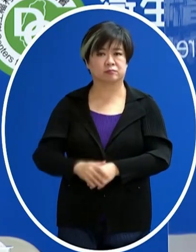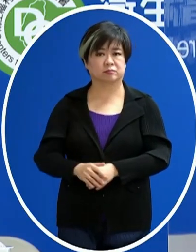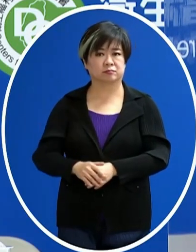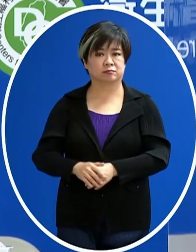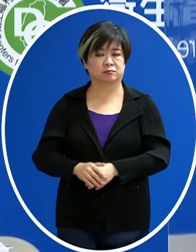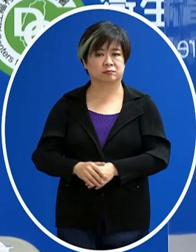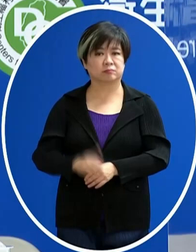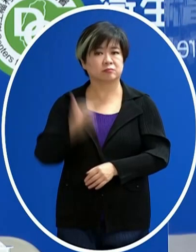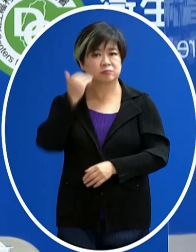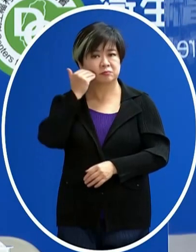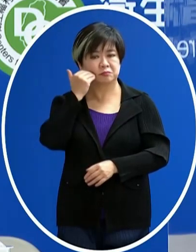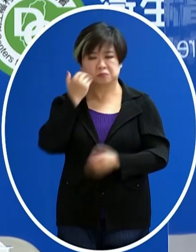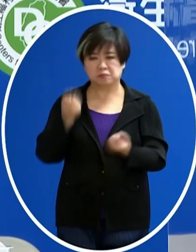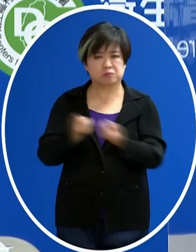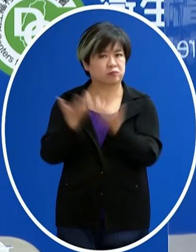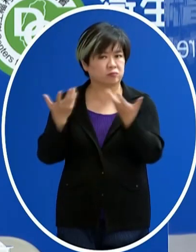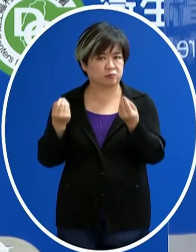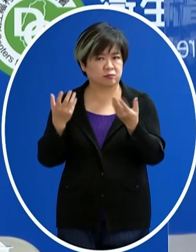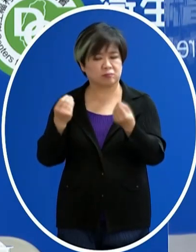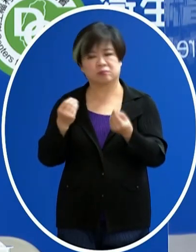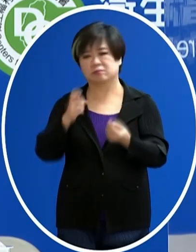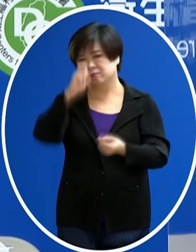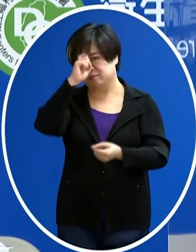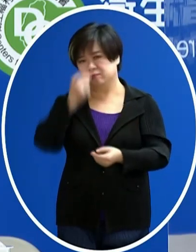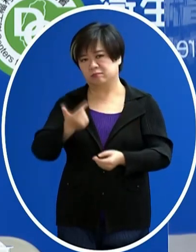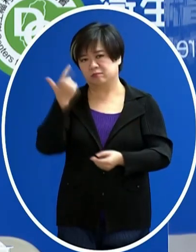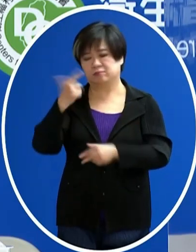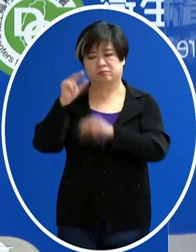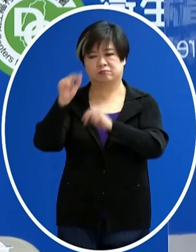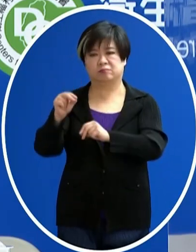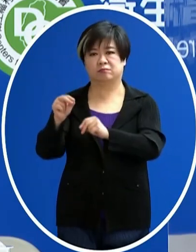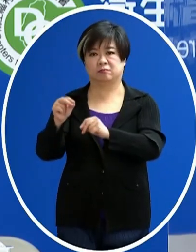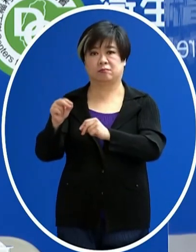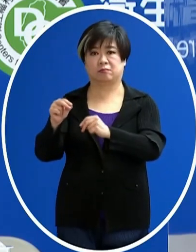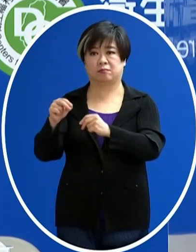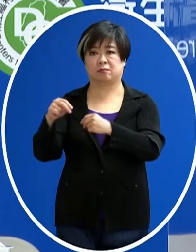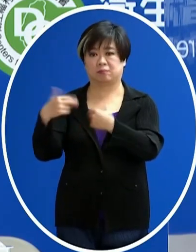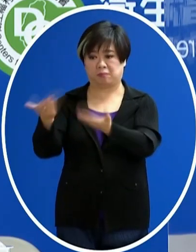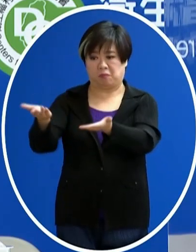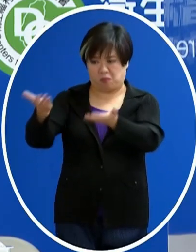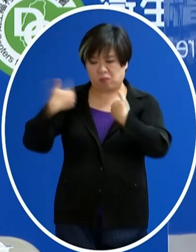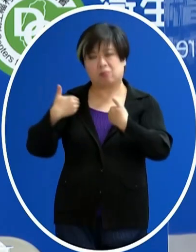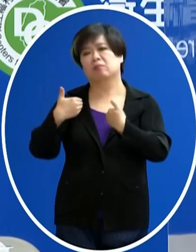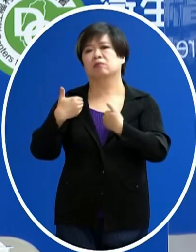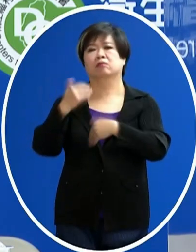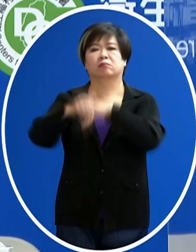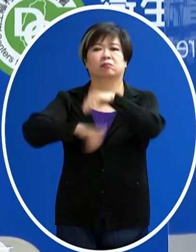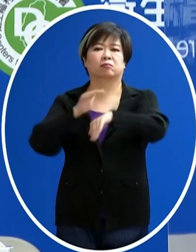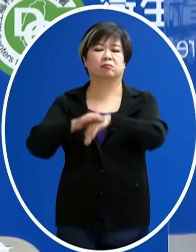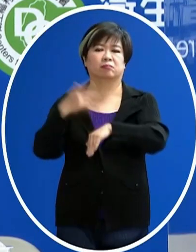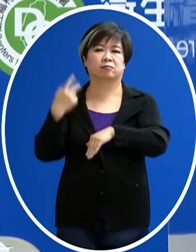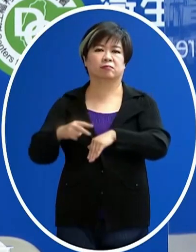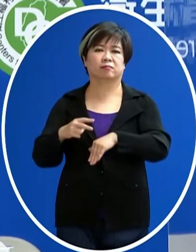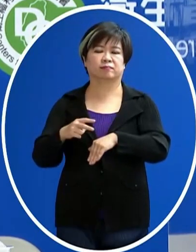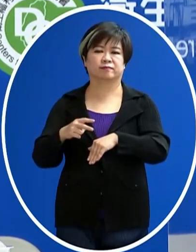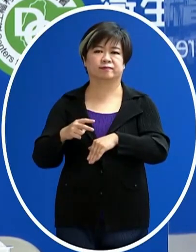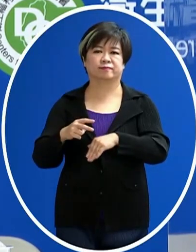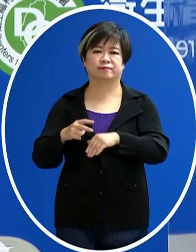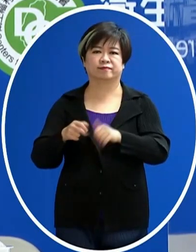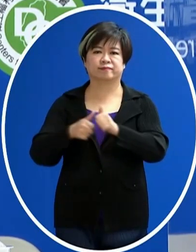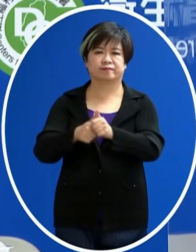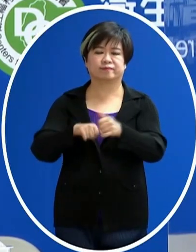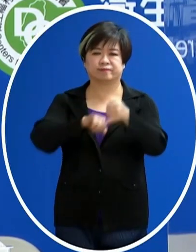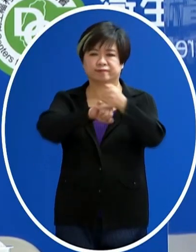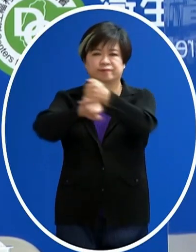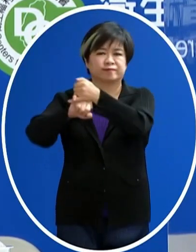如果没有什么困难，那应该 BNT 能够尽速把这合约签回来，那就进行后再进行后续的一些采